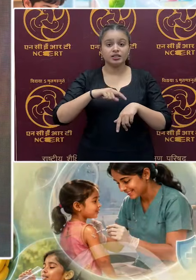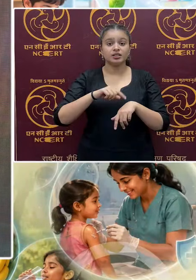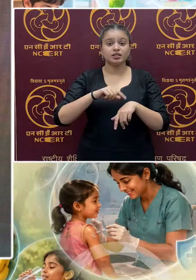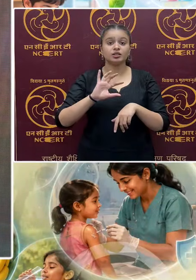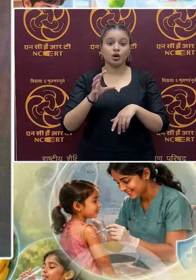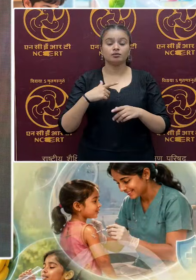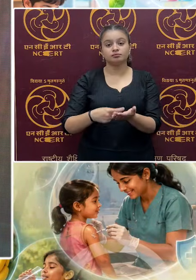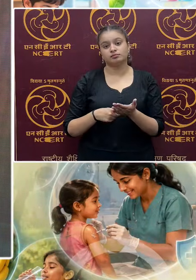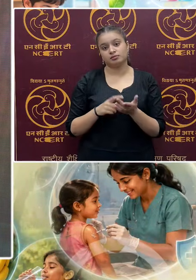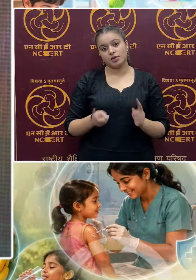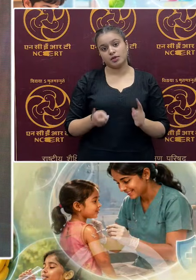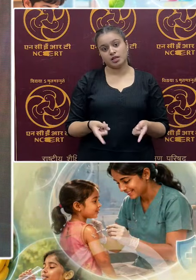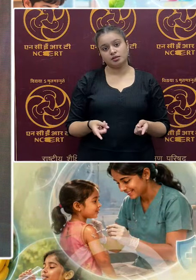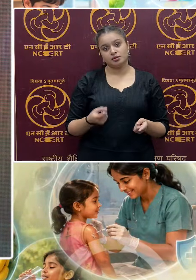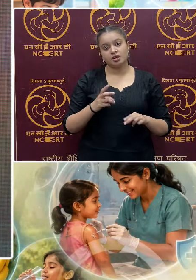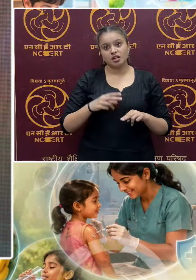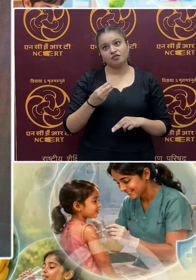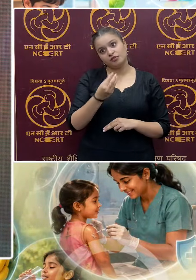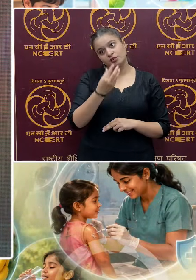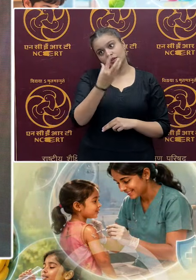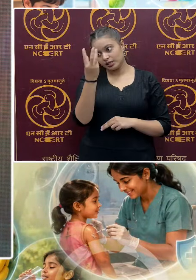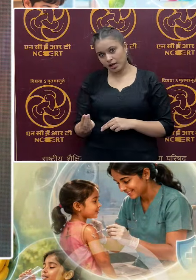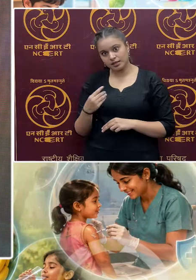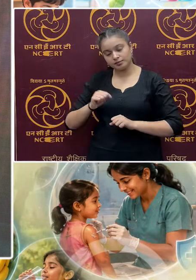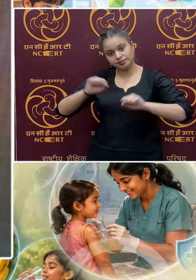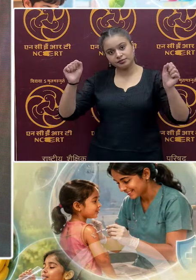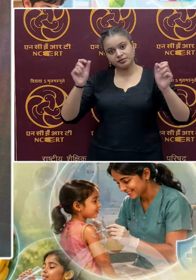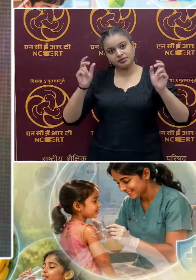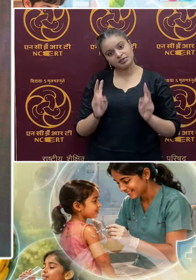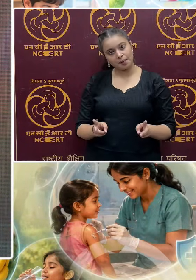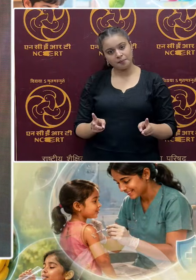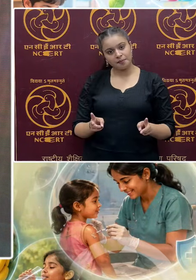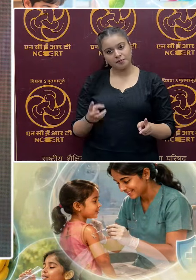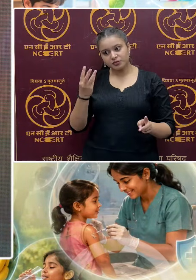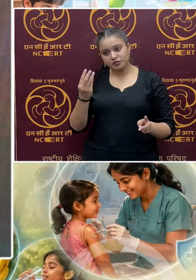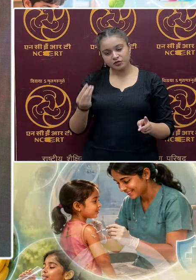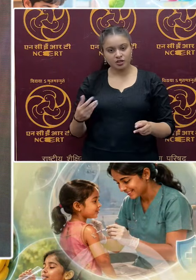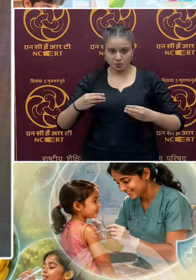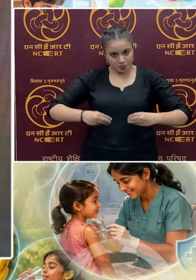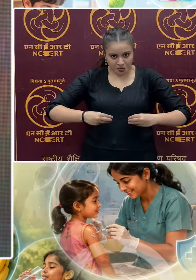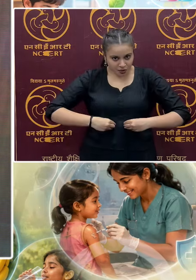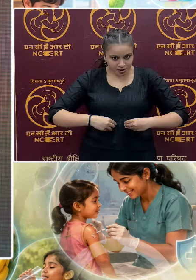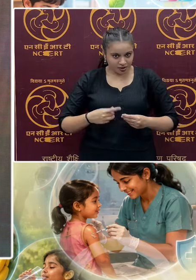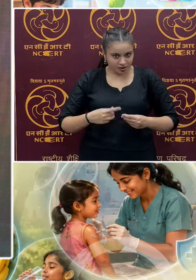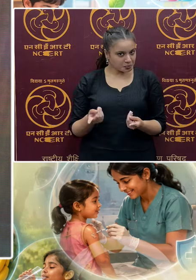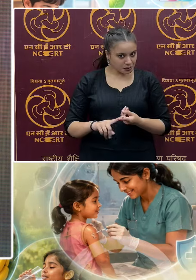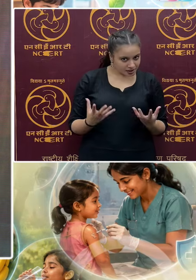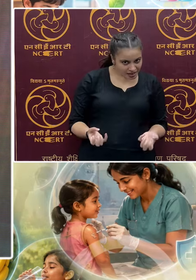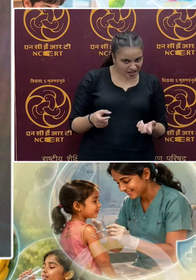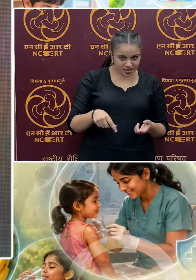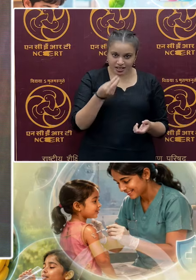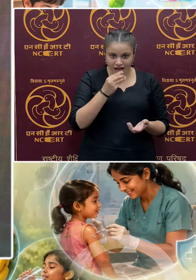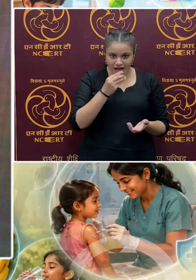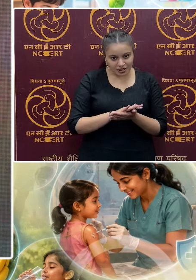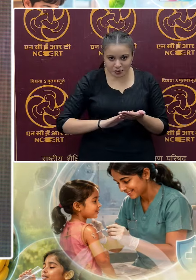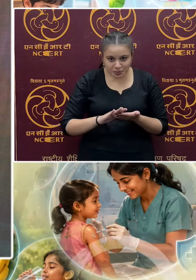करना है। अगर हम रात भर जाग रहे हैं तो ऐसा भी होता है कि रात को भूख लगी और उस टाइम खाना तो है